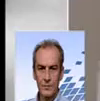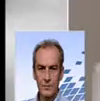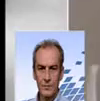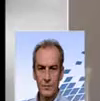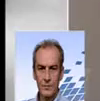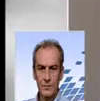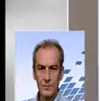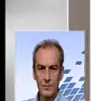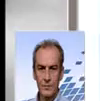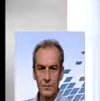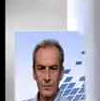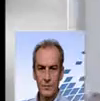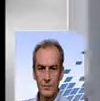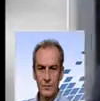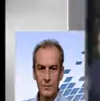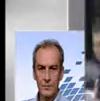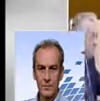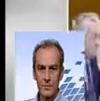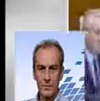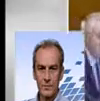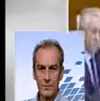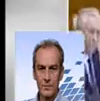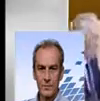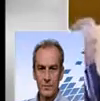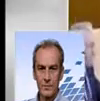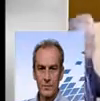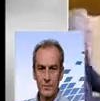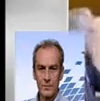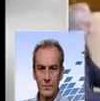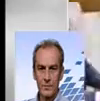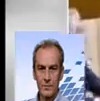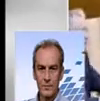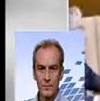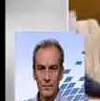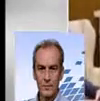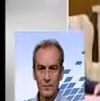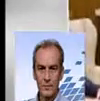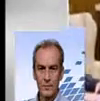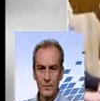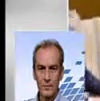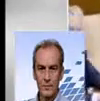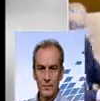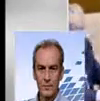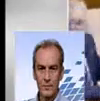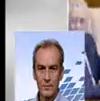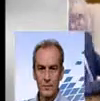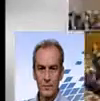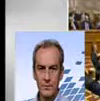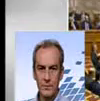και των τελευταίων περιορισμών στη διάθεση του βιομηχανικού ψωμιού, του λεγόμενου bake-off από